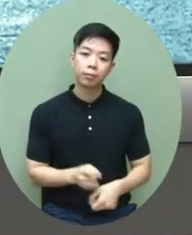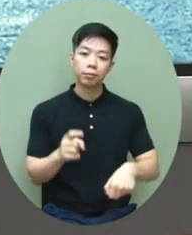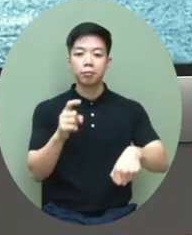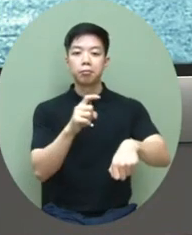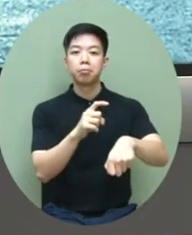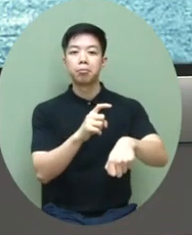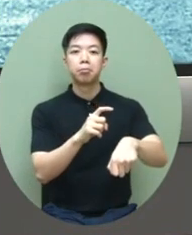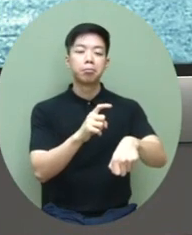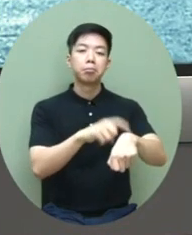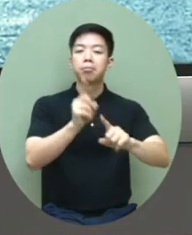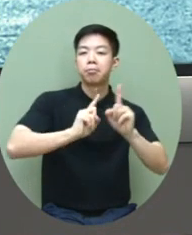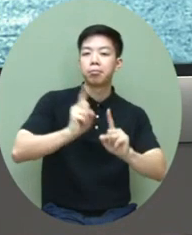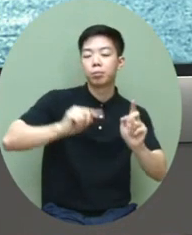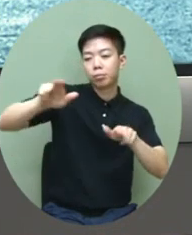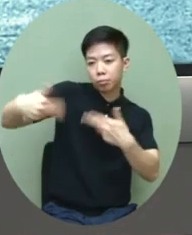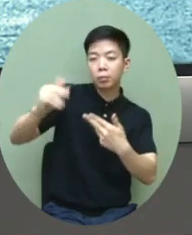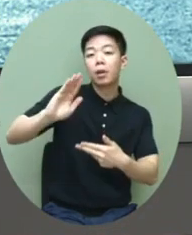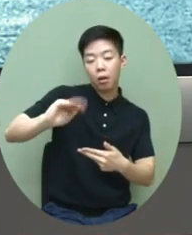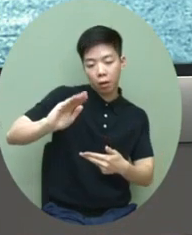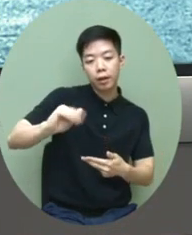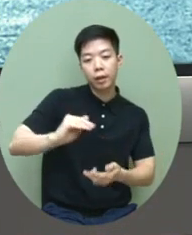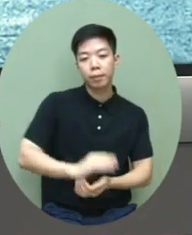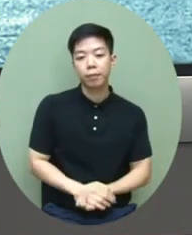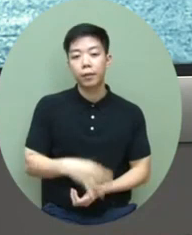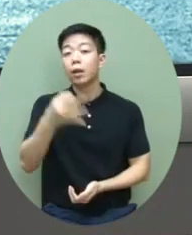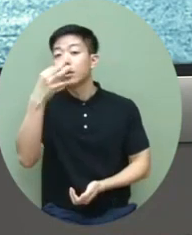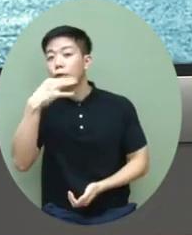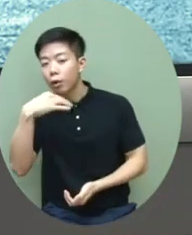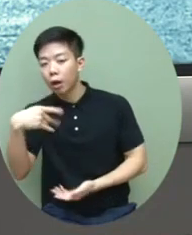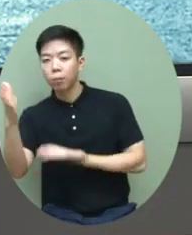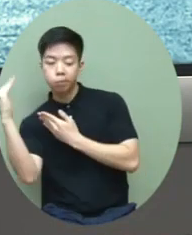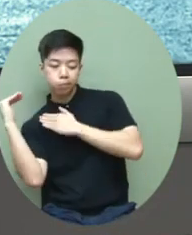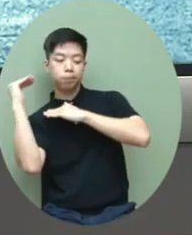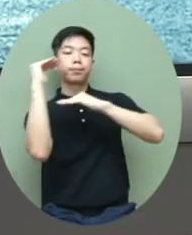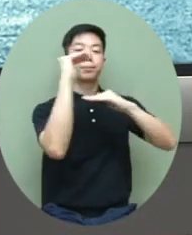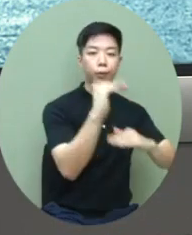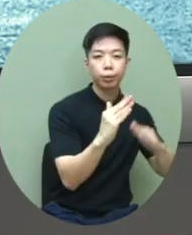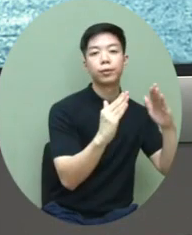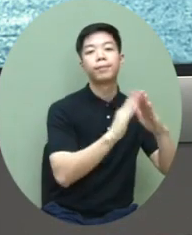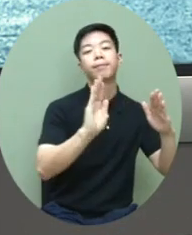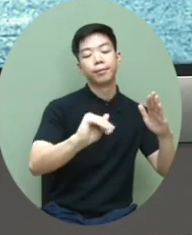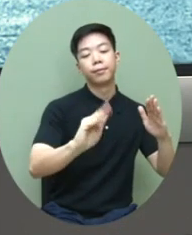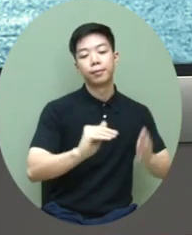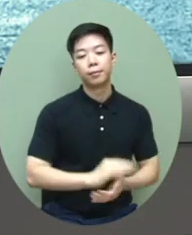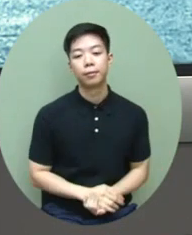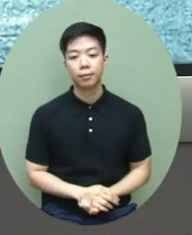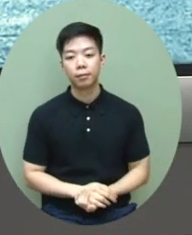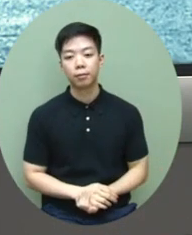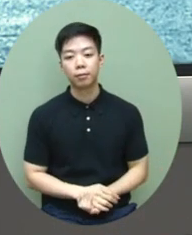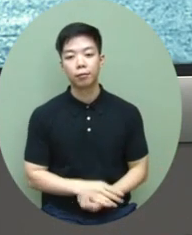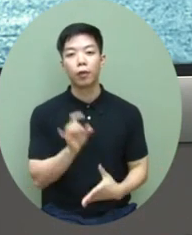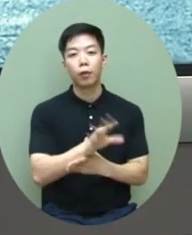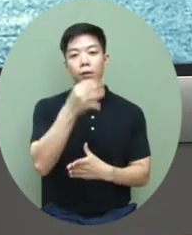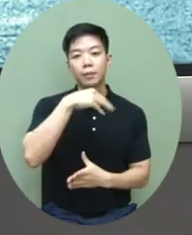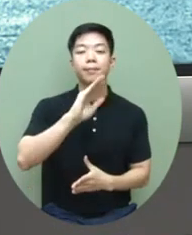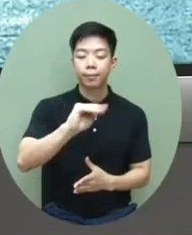做到。亦都可以用藥物咧，都可以送上門咧，送到佢哋屋企咧，咁就可以即係盡快可以食到藥